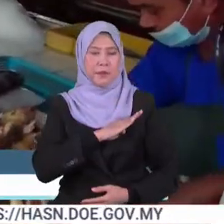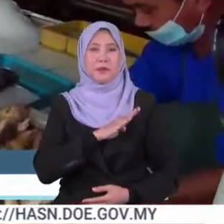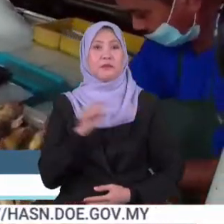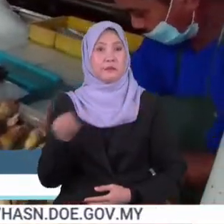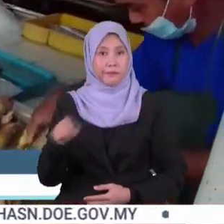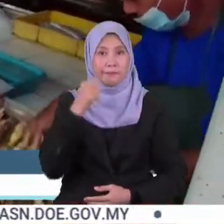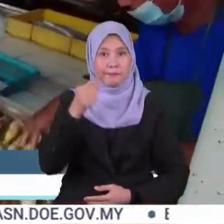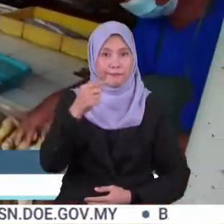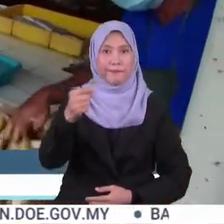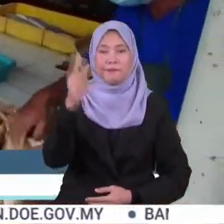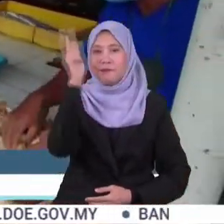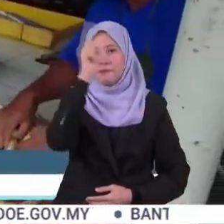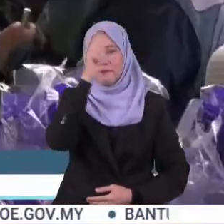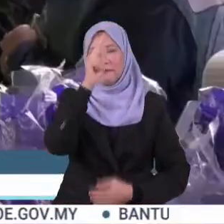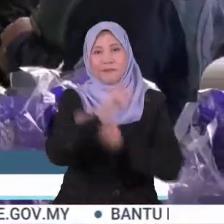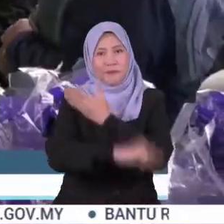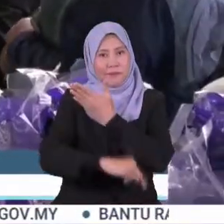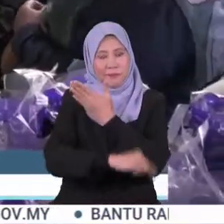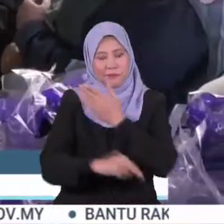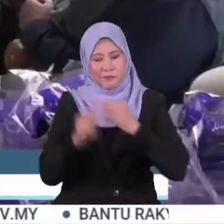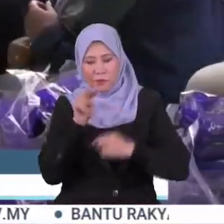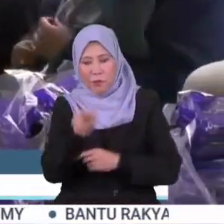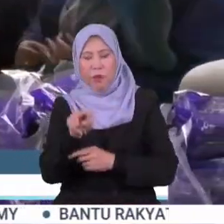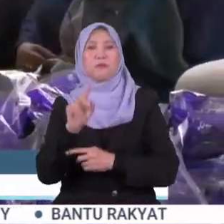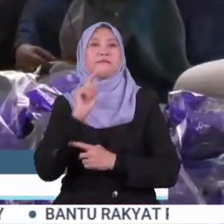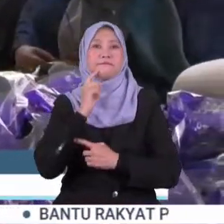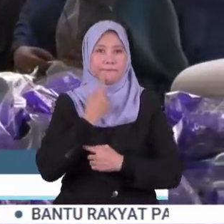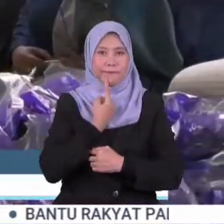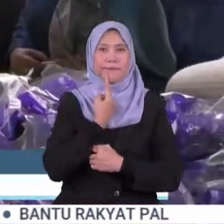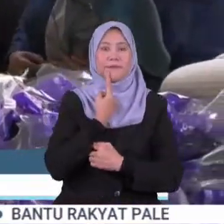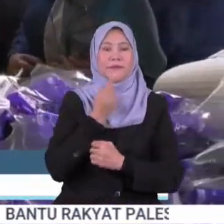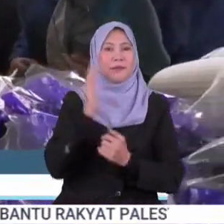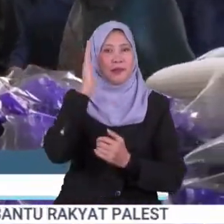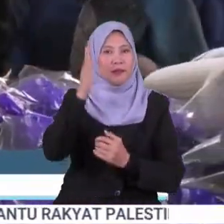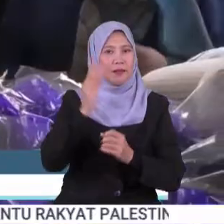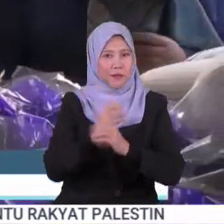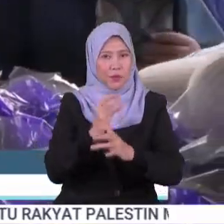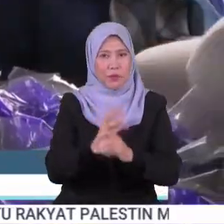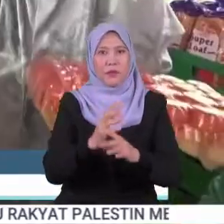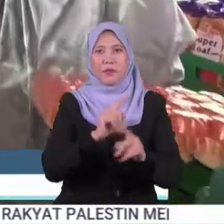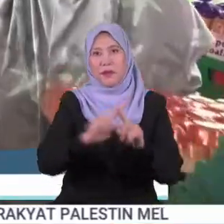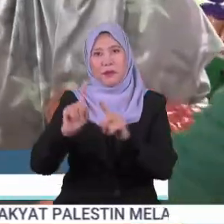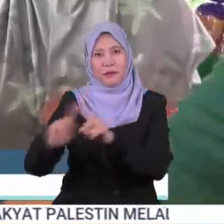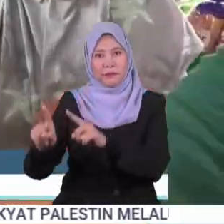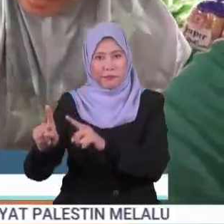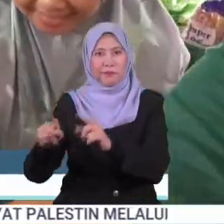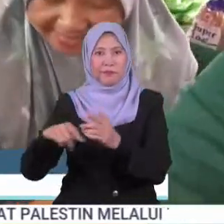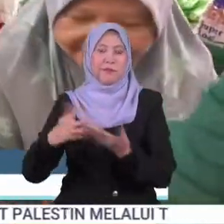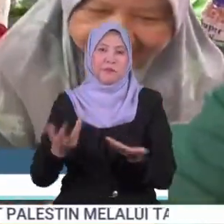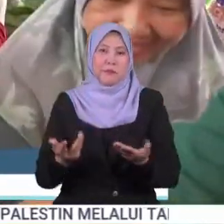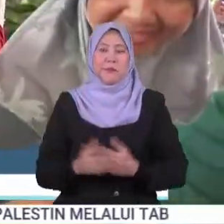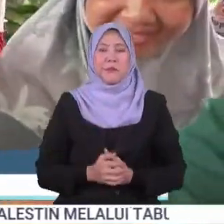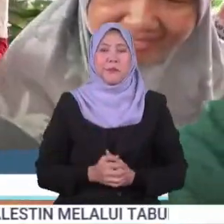Qazi berkata, kerajaan negeri memandang serius isu berkenaan dan akan terus berusaha dengan pelbagai